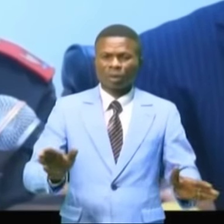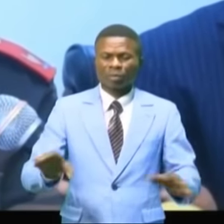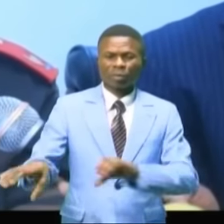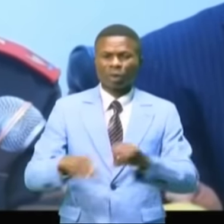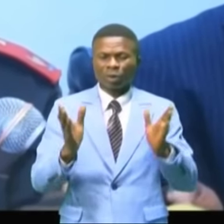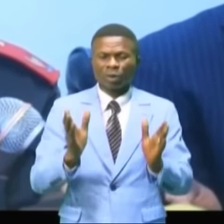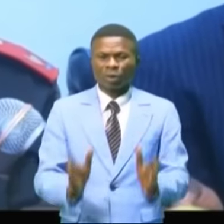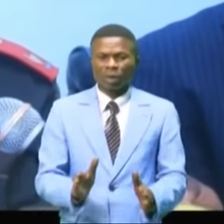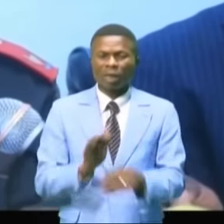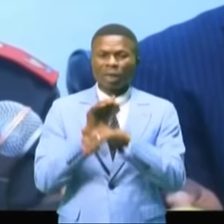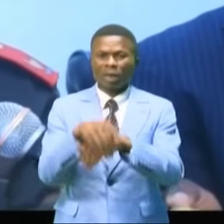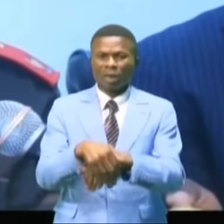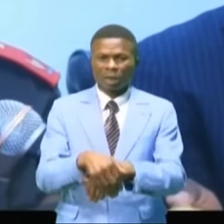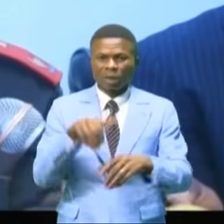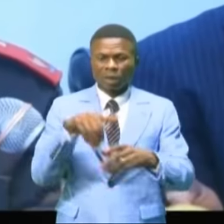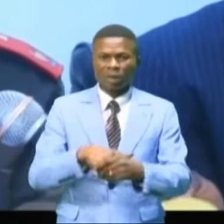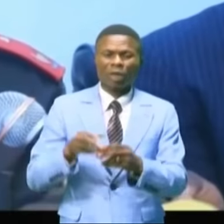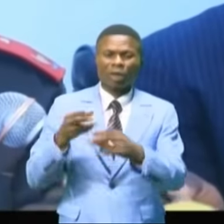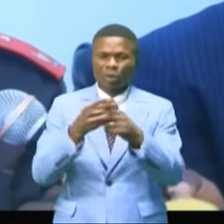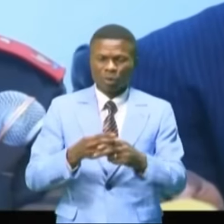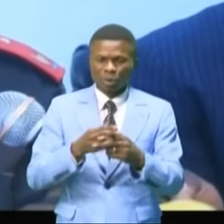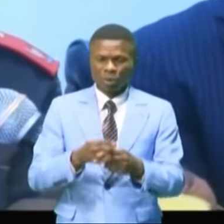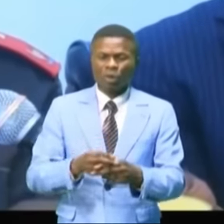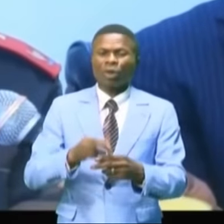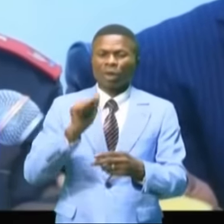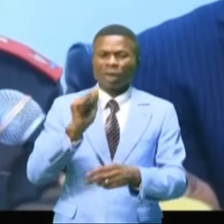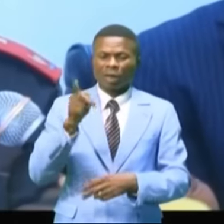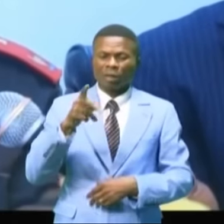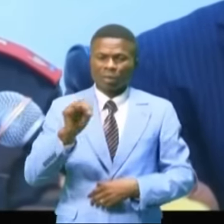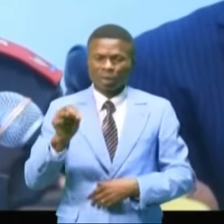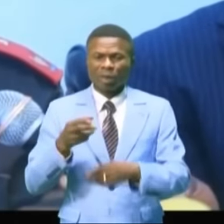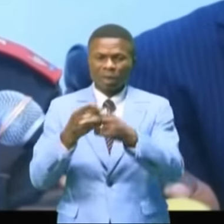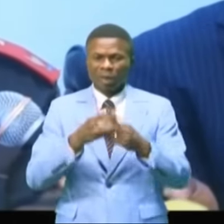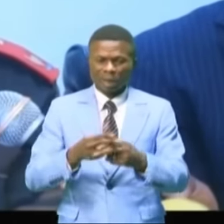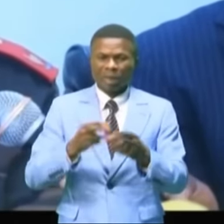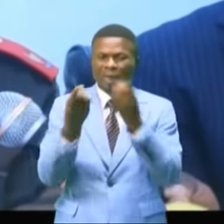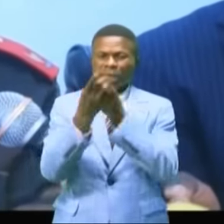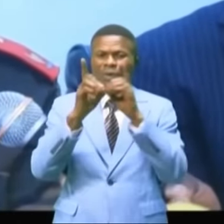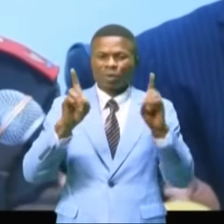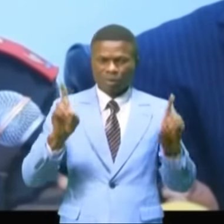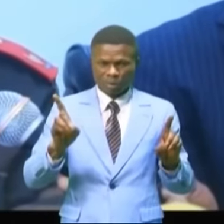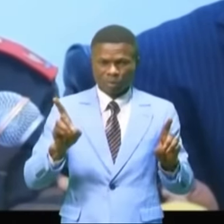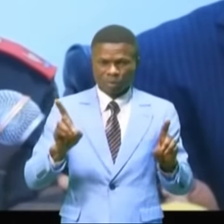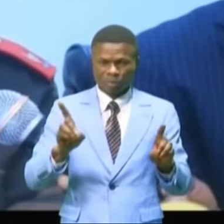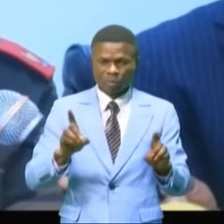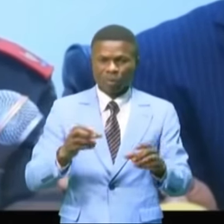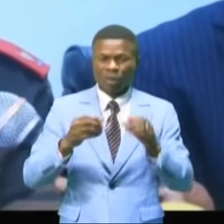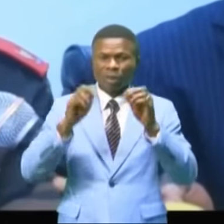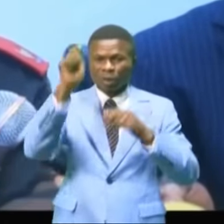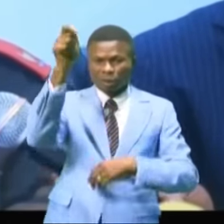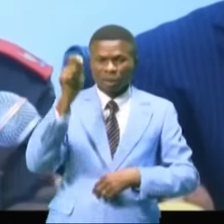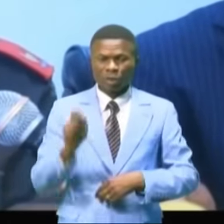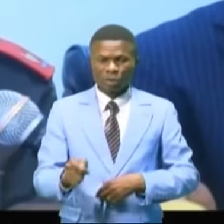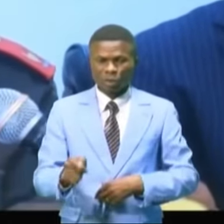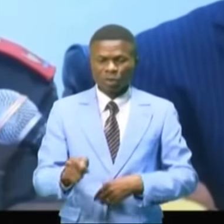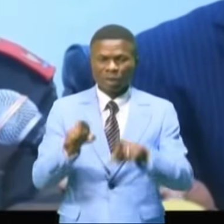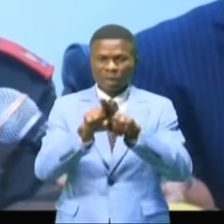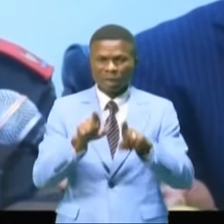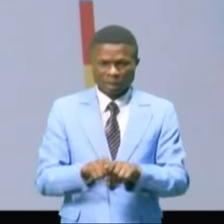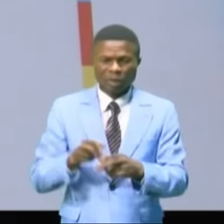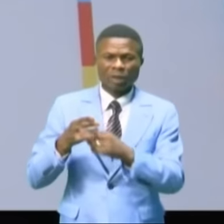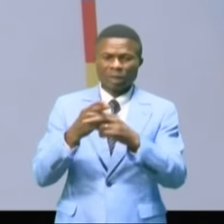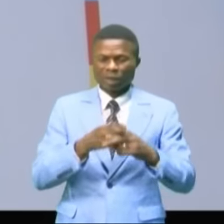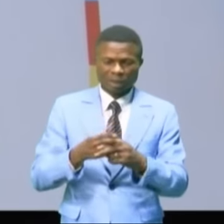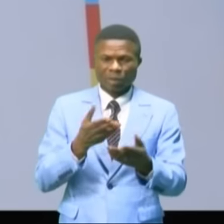acteurs impliqués dans le contrôle des ANPC et le contrôle démocratique des forces de défense et de